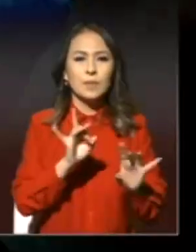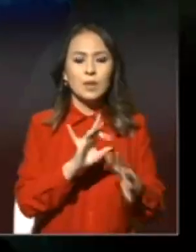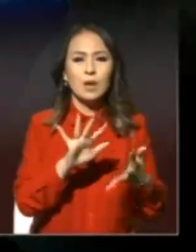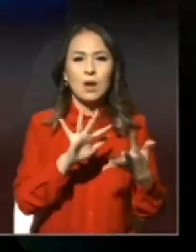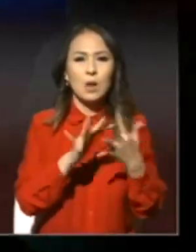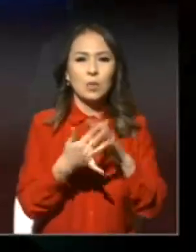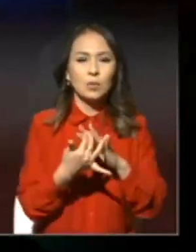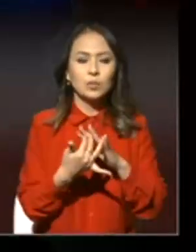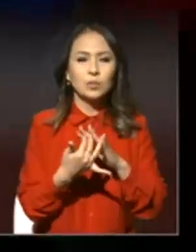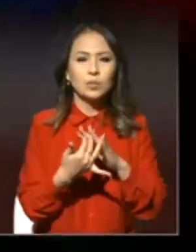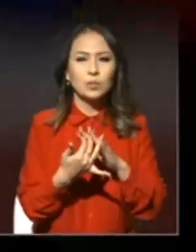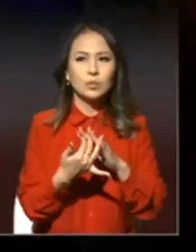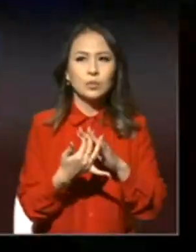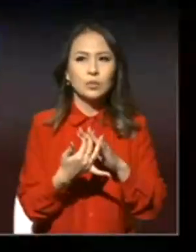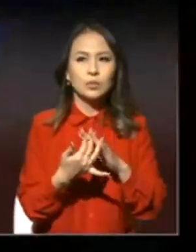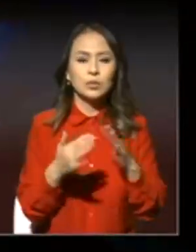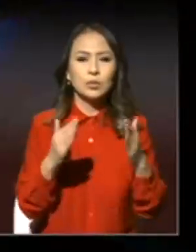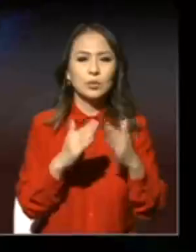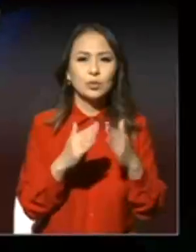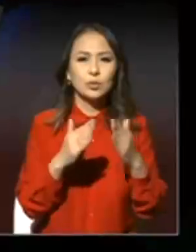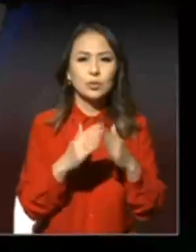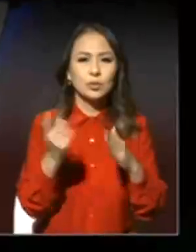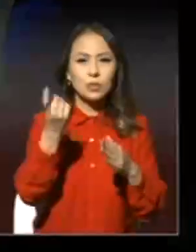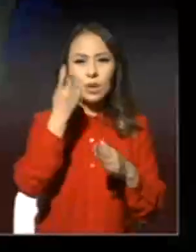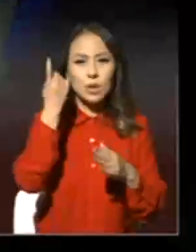ауылдағы үй шаруашылықтар